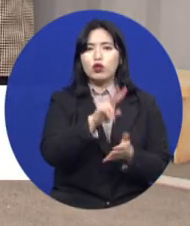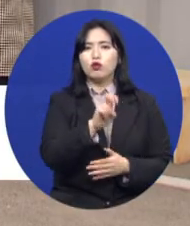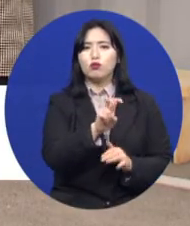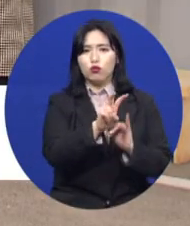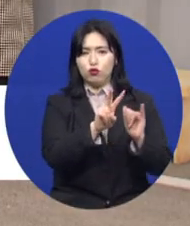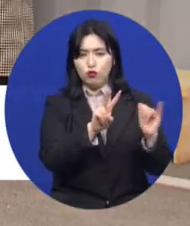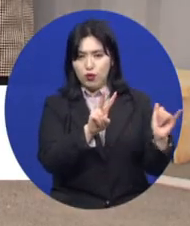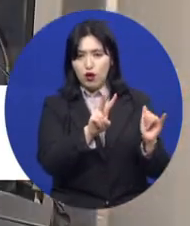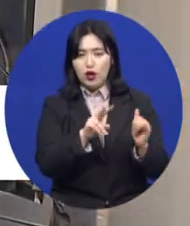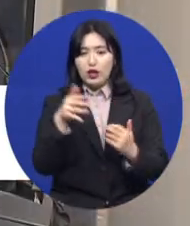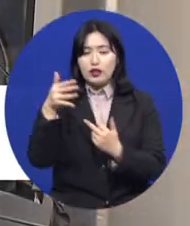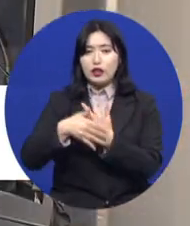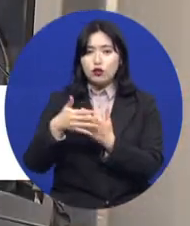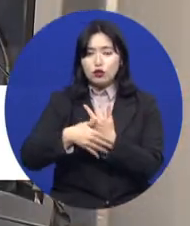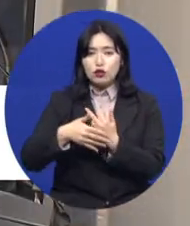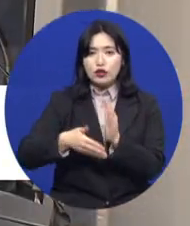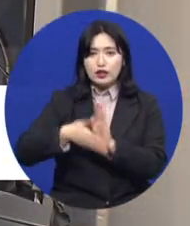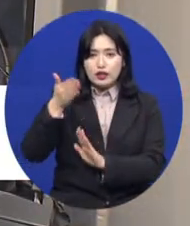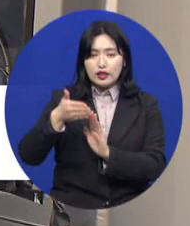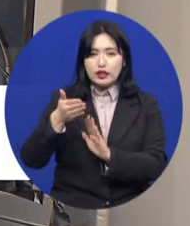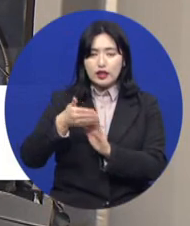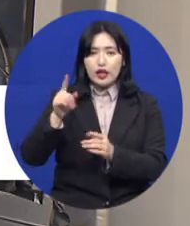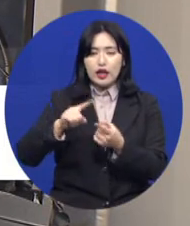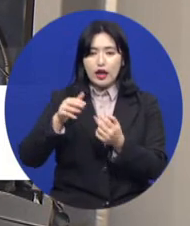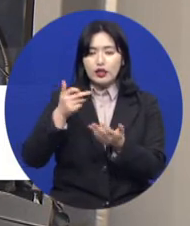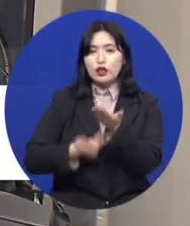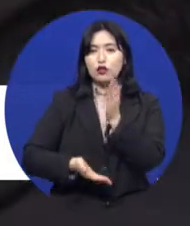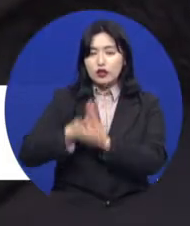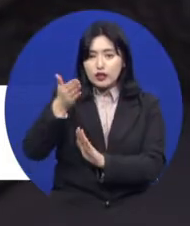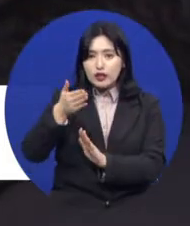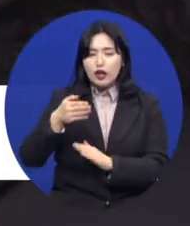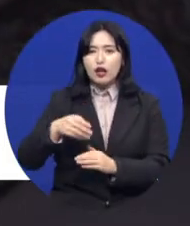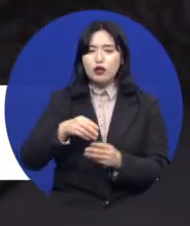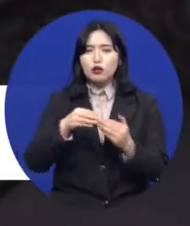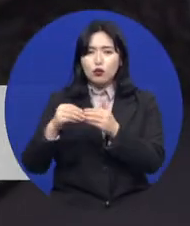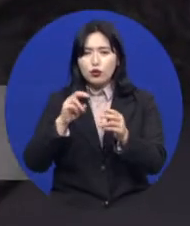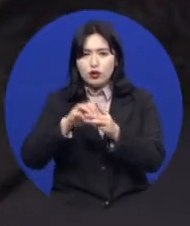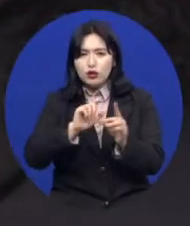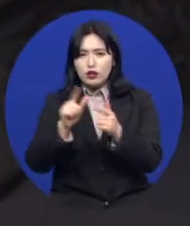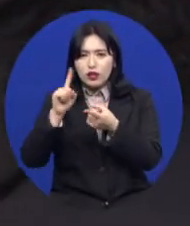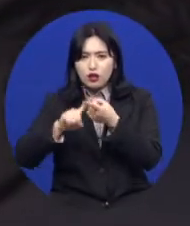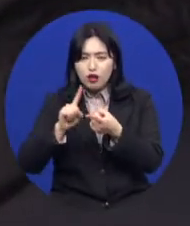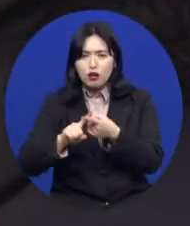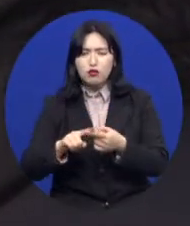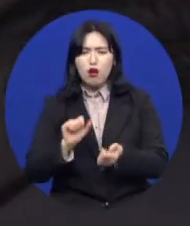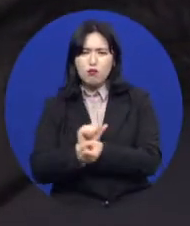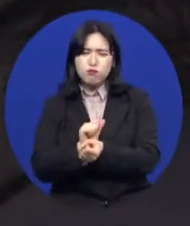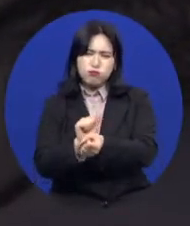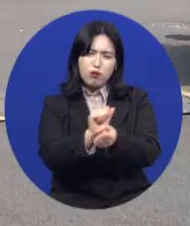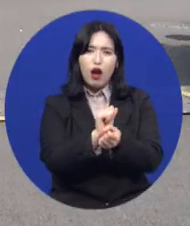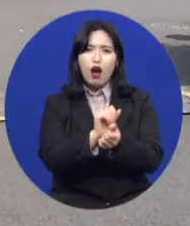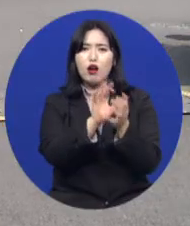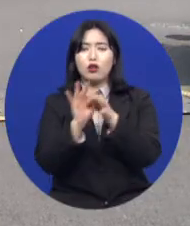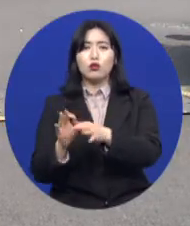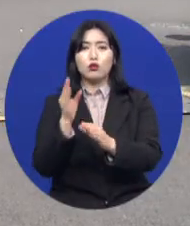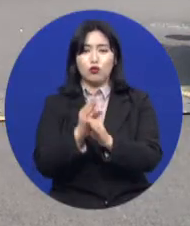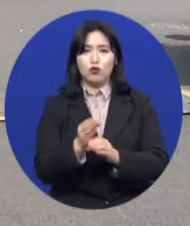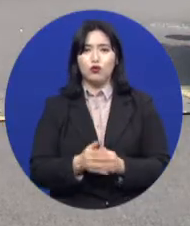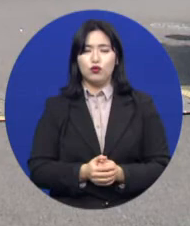제주시 선교센터 에서도 엄 명이 집단 감염 되는데 하면 확산 3가 꺾이지 않고 있기 때문입니다